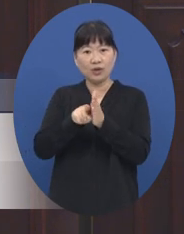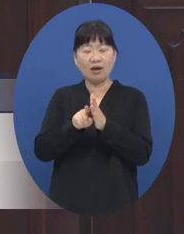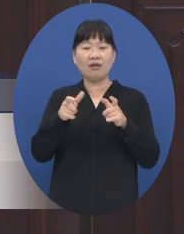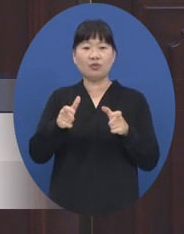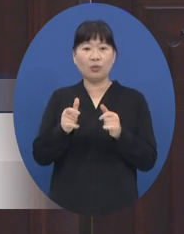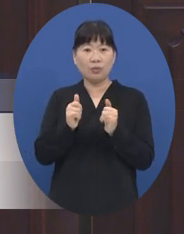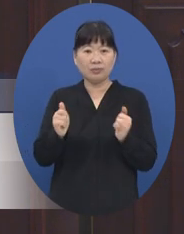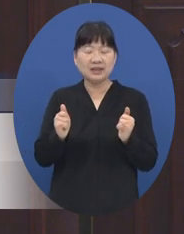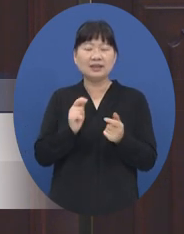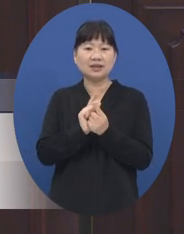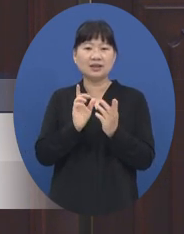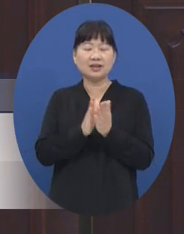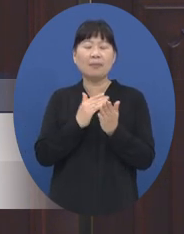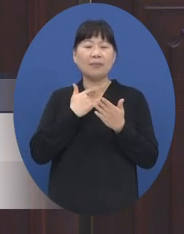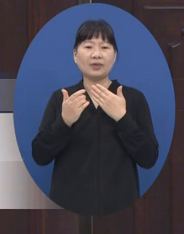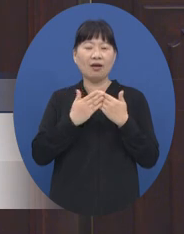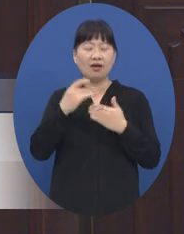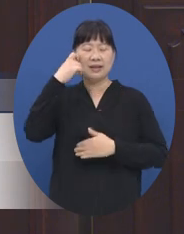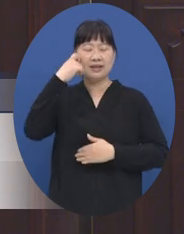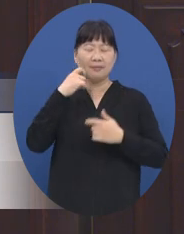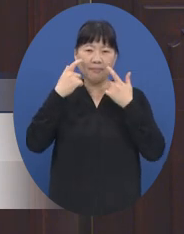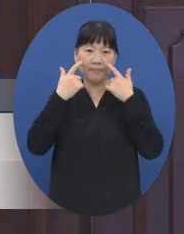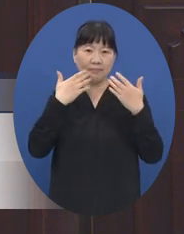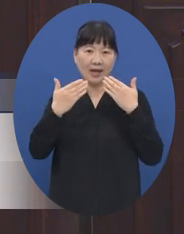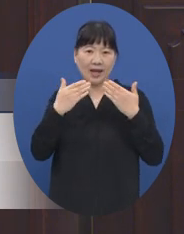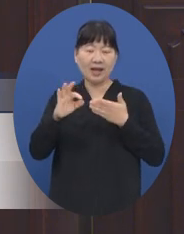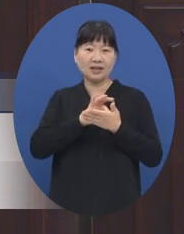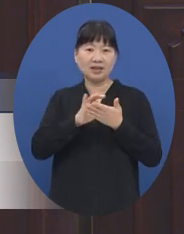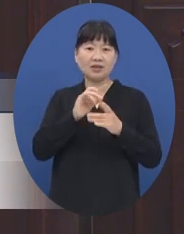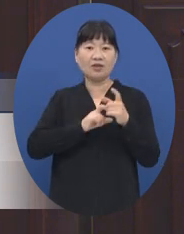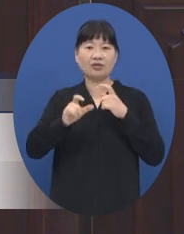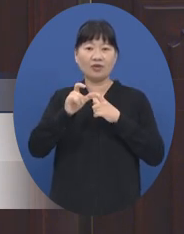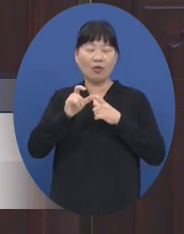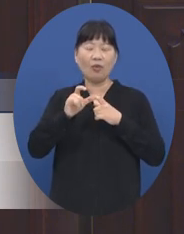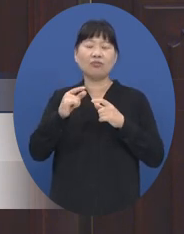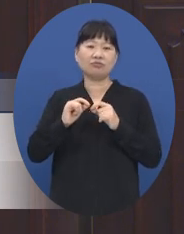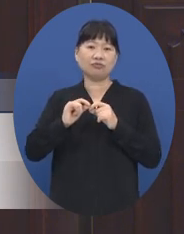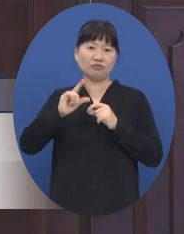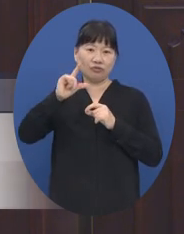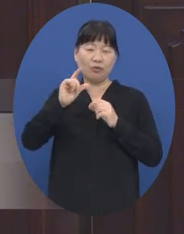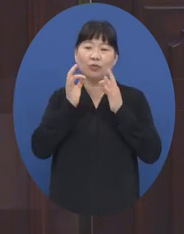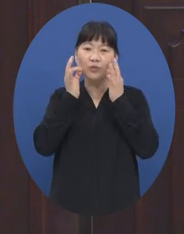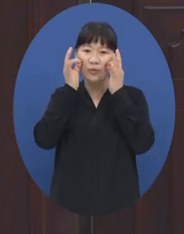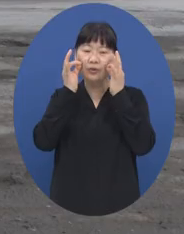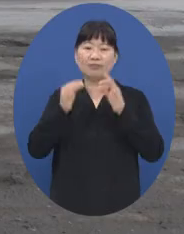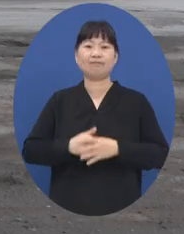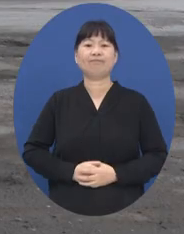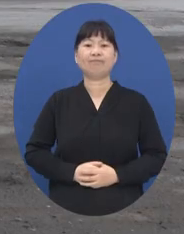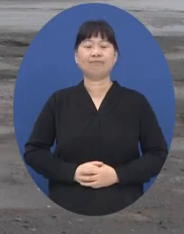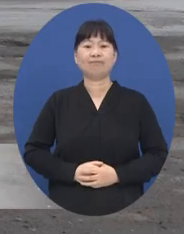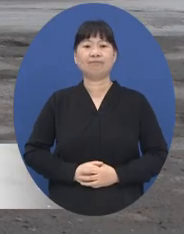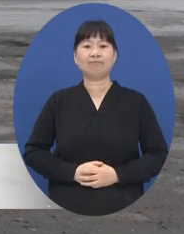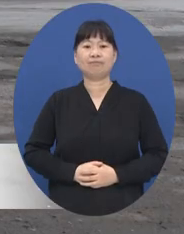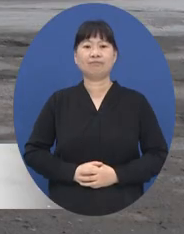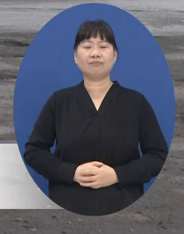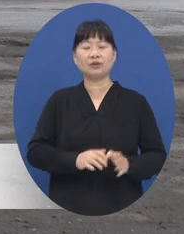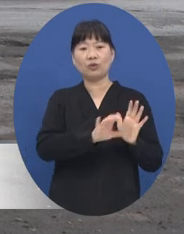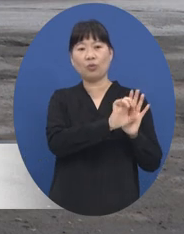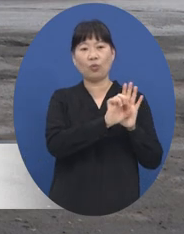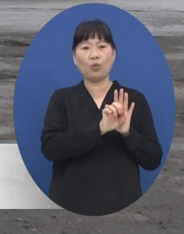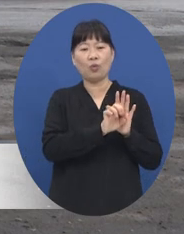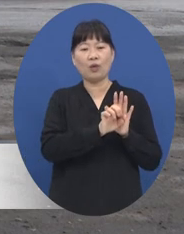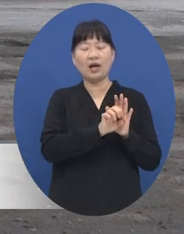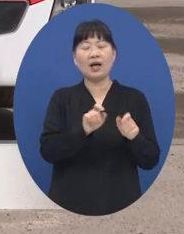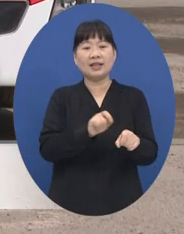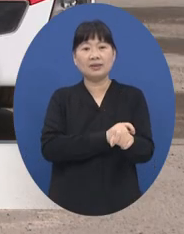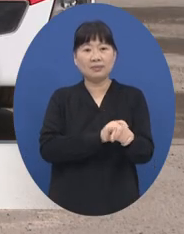생활해서 체감할 수 있는 분야의 사업비는 예 산 액 을 균형 있게 증액하기로 자 노력하였습니다 홀은 알고 벌써 업계